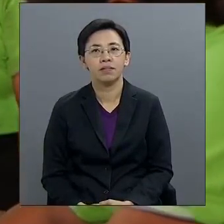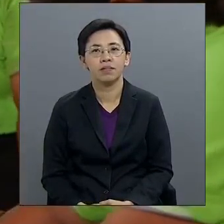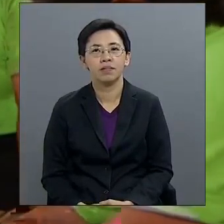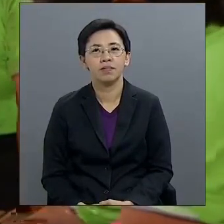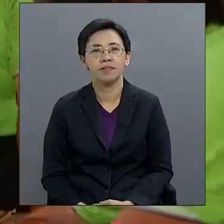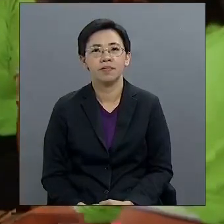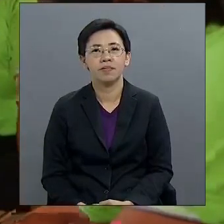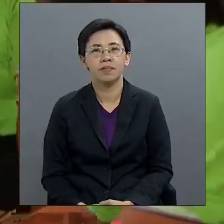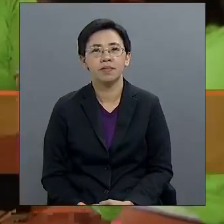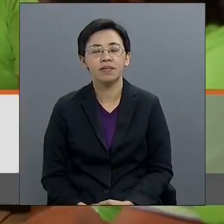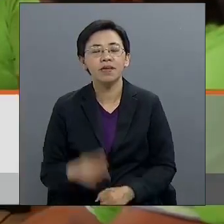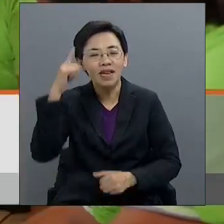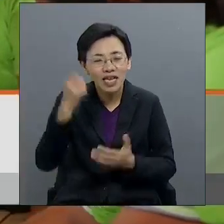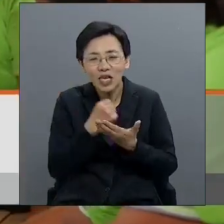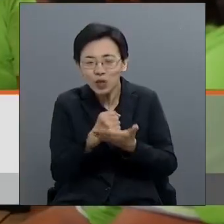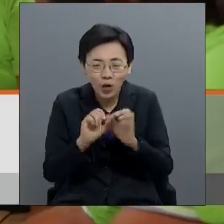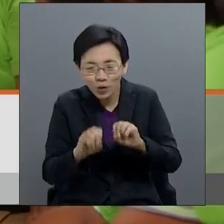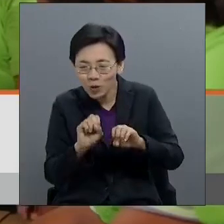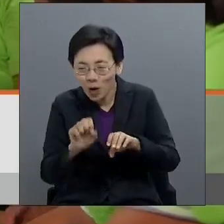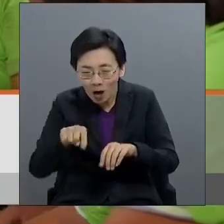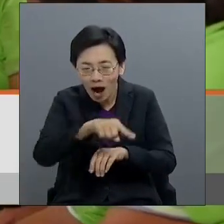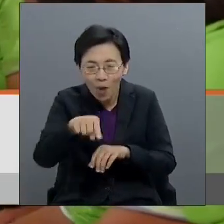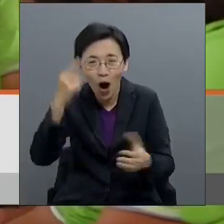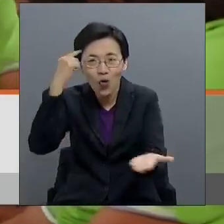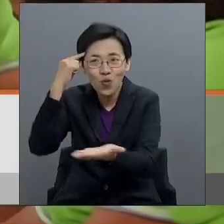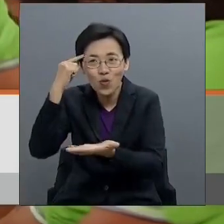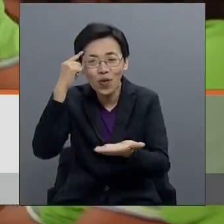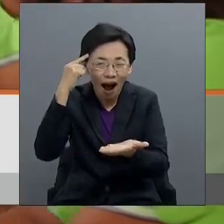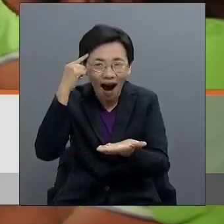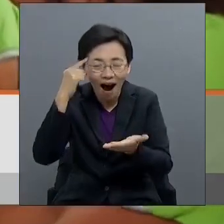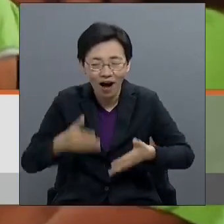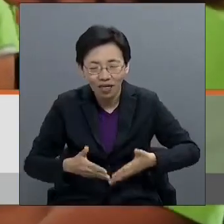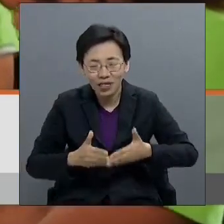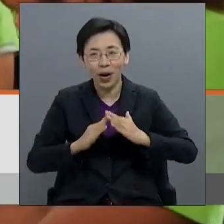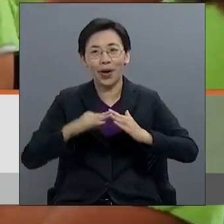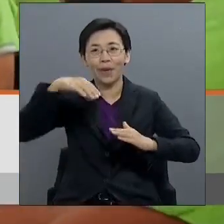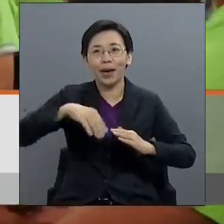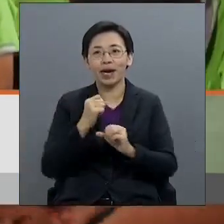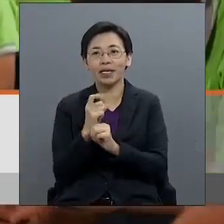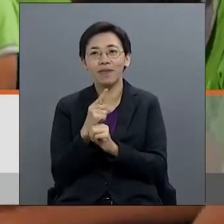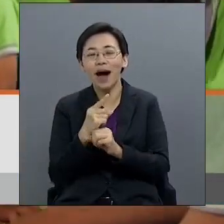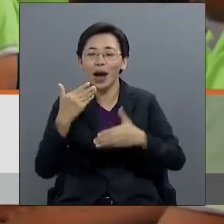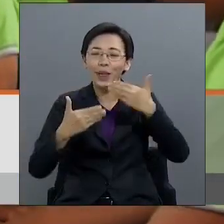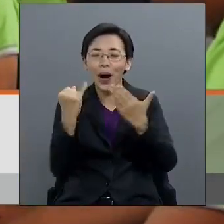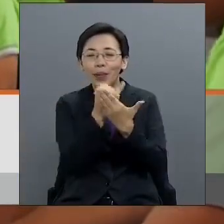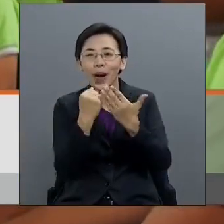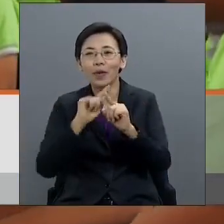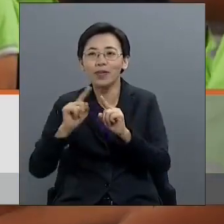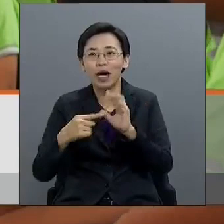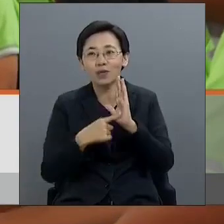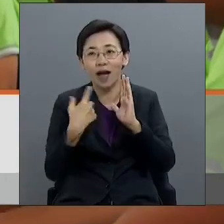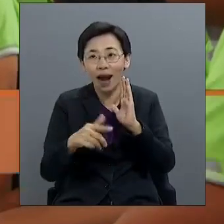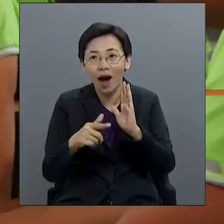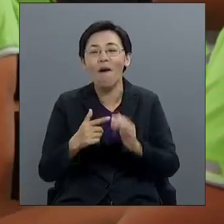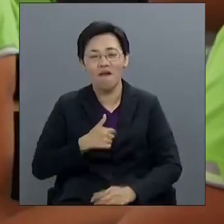ด้วยแนวคิดการแบ่งปันนะคะทำให้อาจารย์สุภชัยค่ะไม่ใช่แค่สร้างบ้านศิลปะเอาไว้เพื่อแสดงงานเท่านั้นแต่ยังเอาศิลปะออกมาหาเด็กๆในชุมชนต